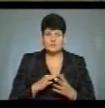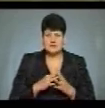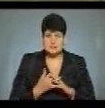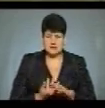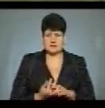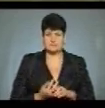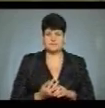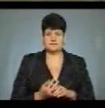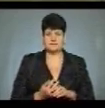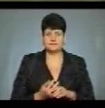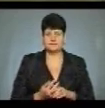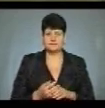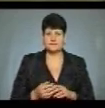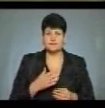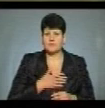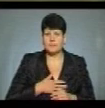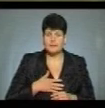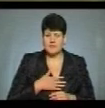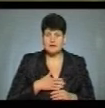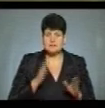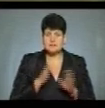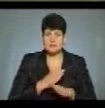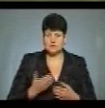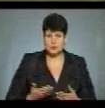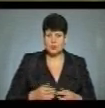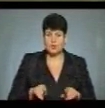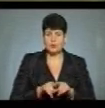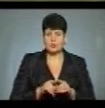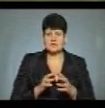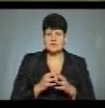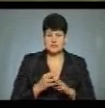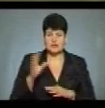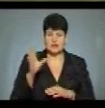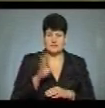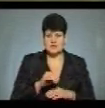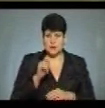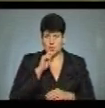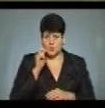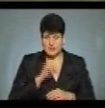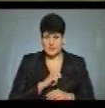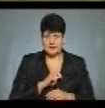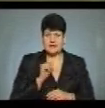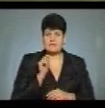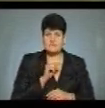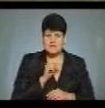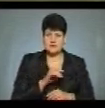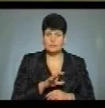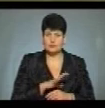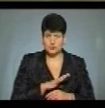надзвичайно вболівав за долю односельчан і взагалі всієї України. Він